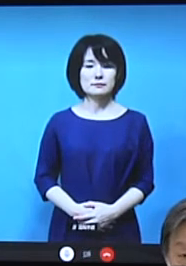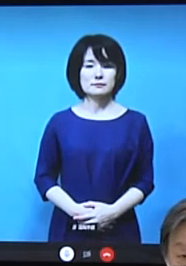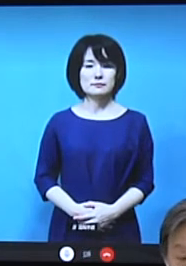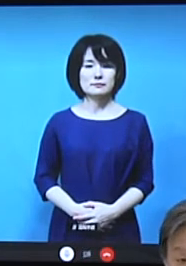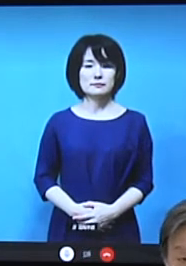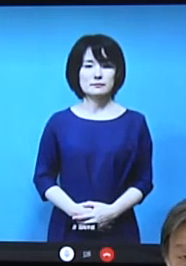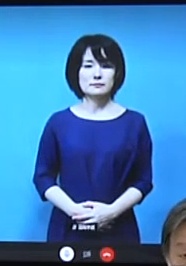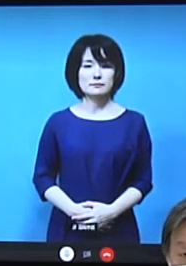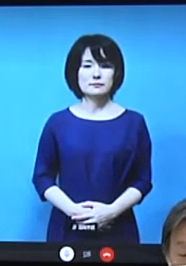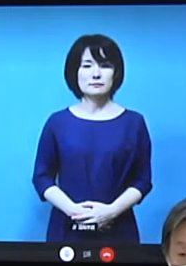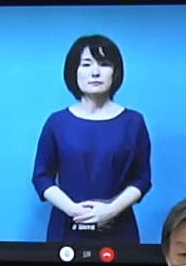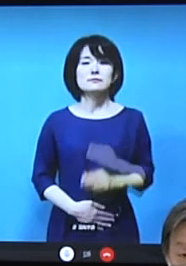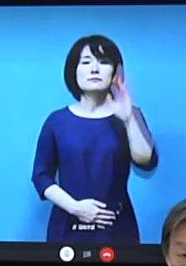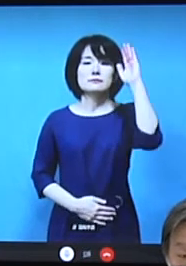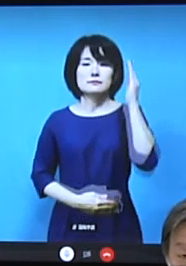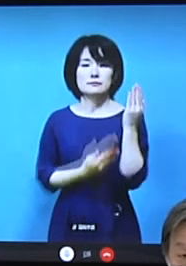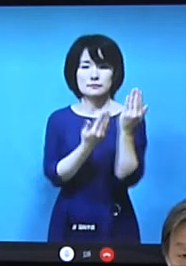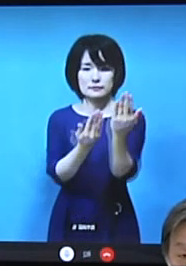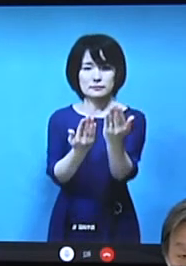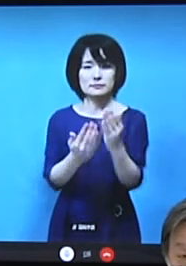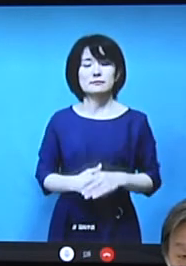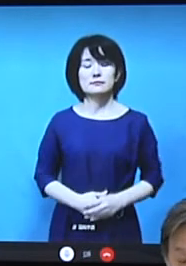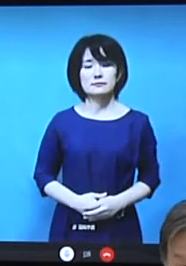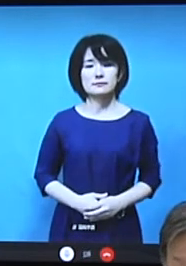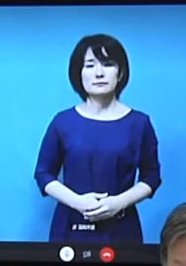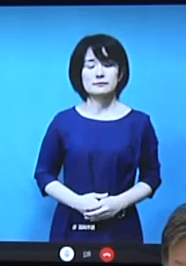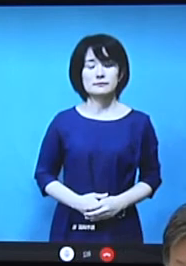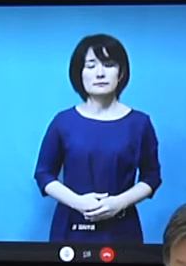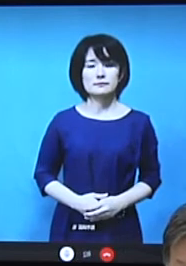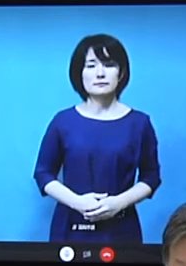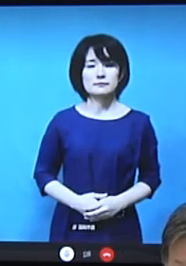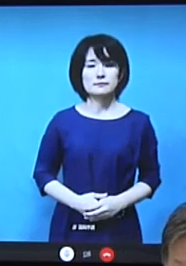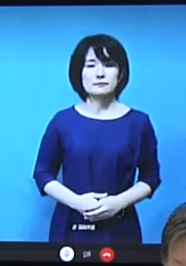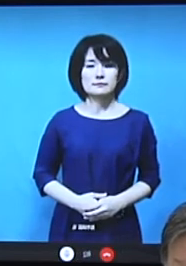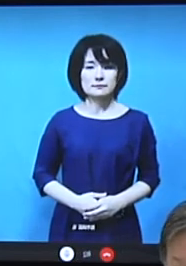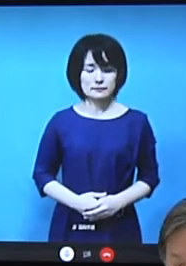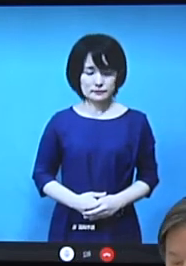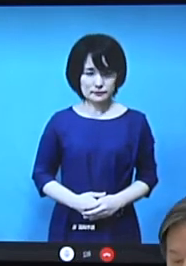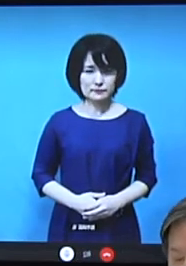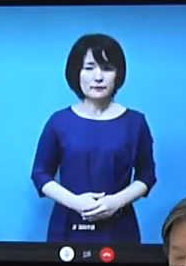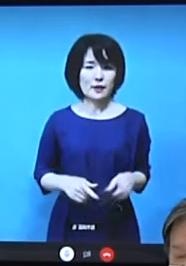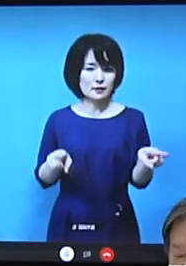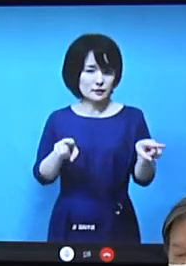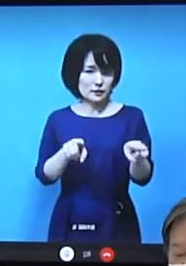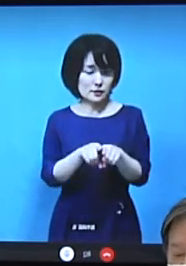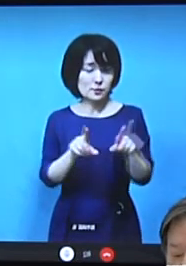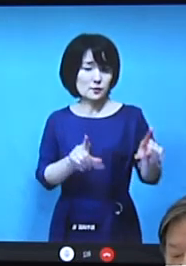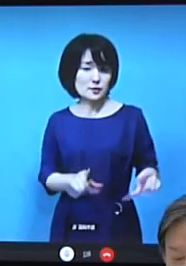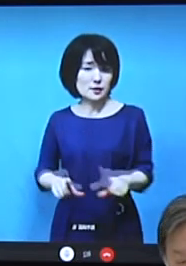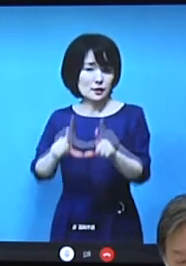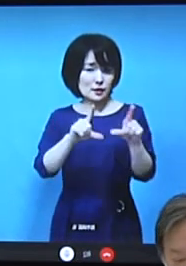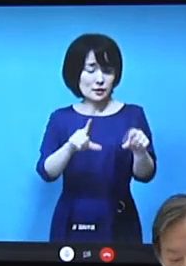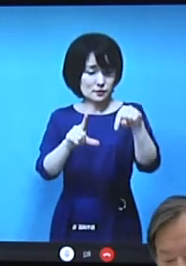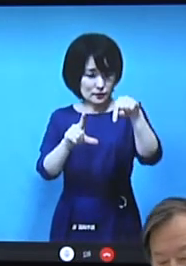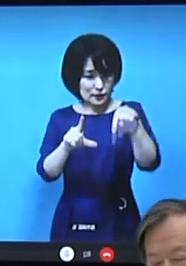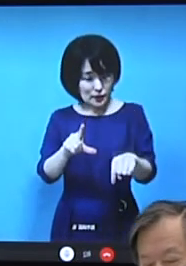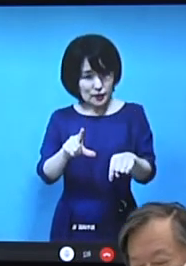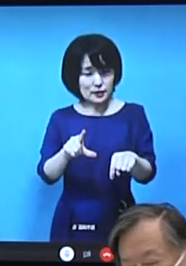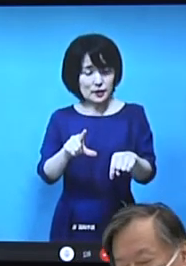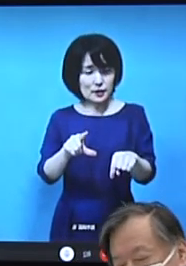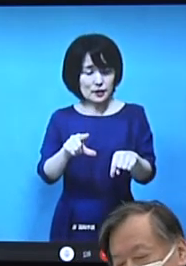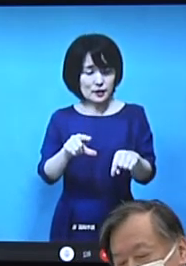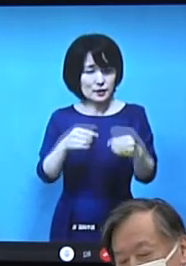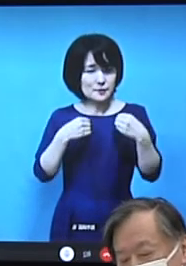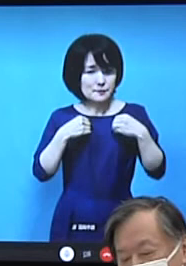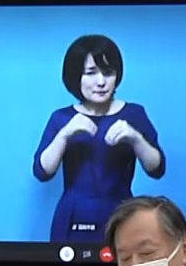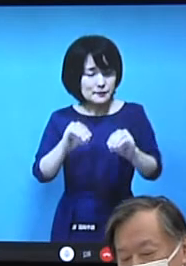報告新聞社の北脇です。なかなかちょっと難しいと思うんですけども、同居の中でこう感染を広げないようにこういった工夫を取ってほしい